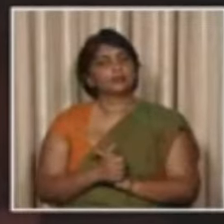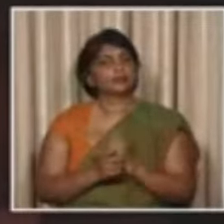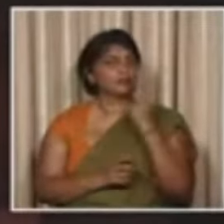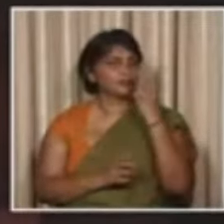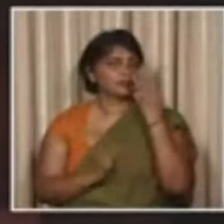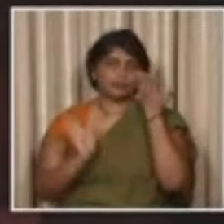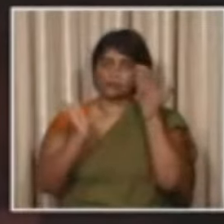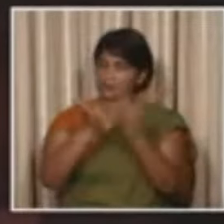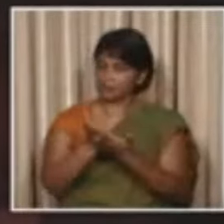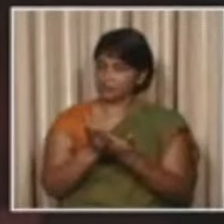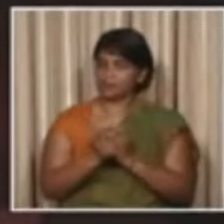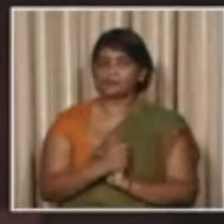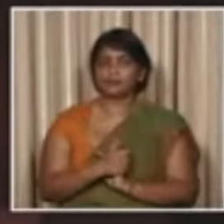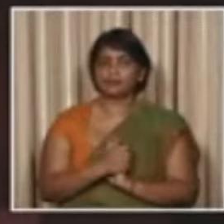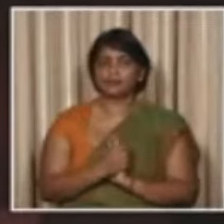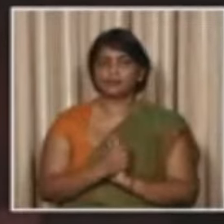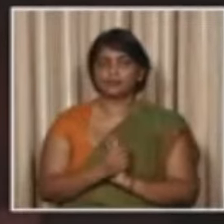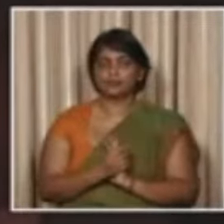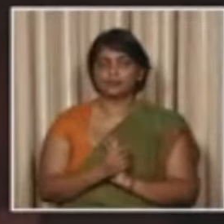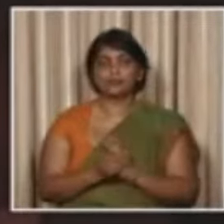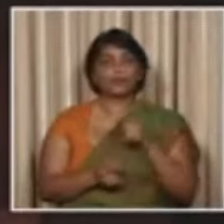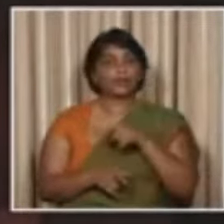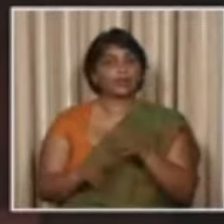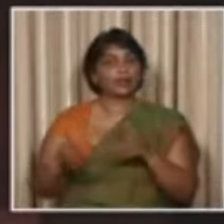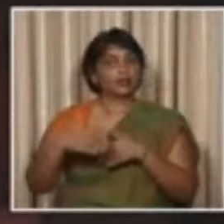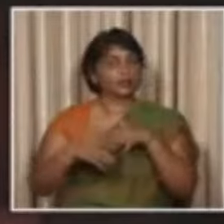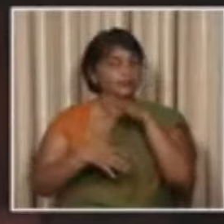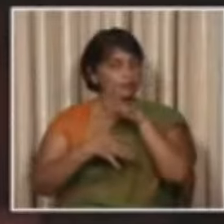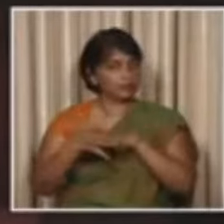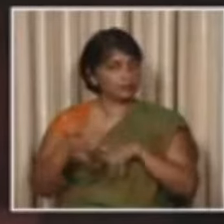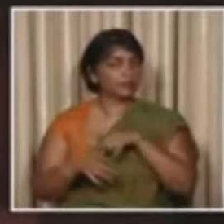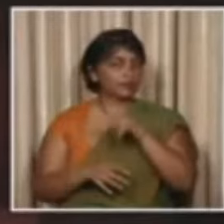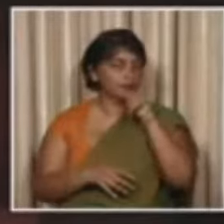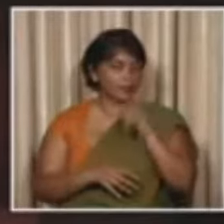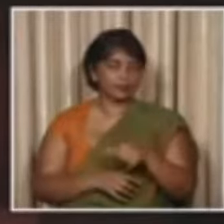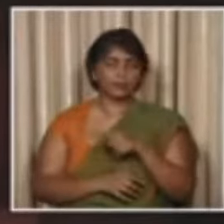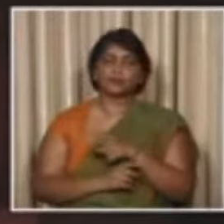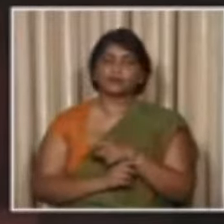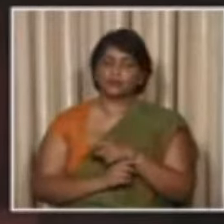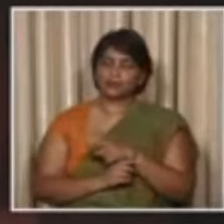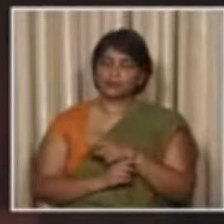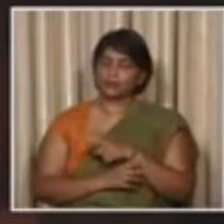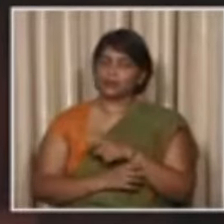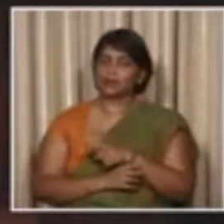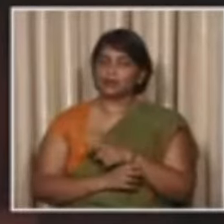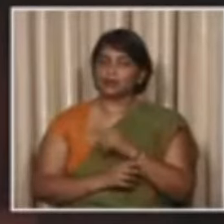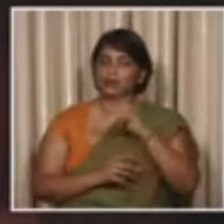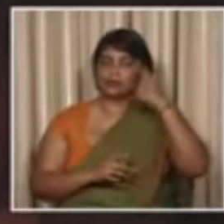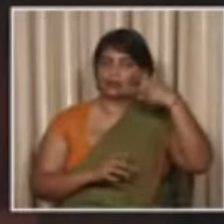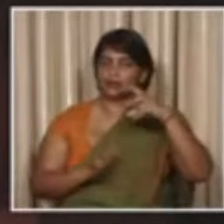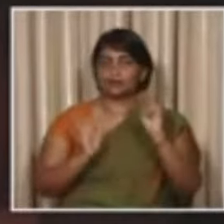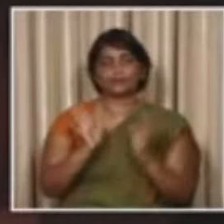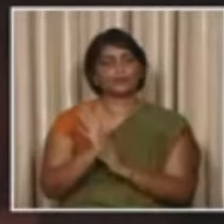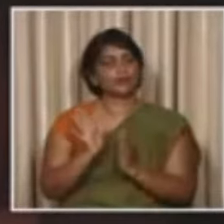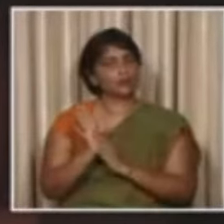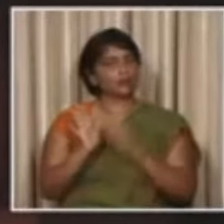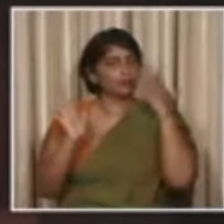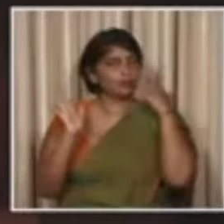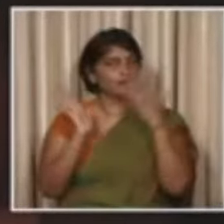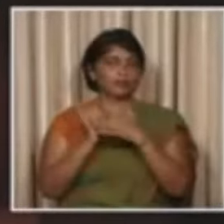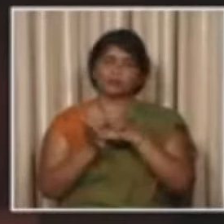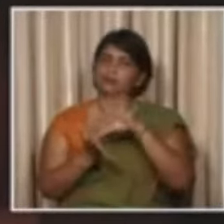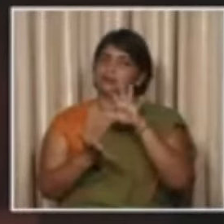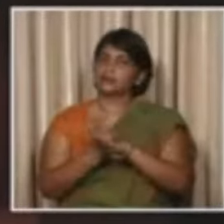කිහිපයක් ඉදිරිපත් වුණා. ඒ කැබිනට් පත්‍රිකා වලින් අත වශයෙන්ම අනුකමිටුව මේක පිළිබඳ ස්ථාපනය